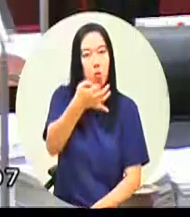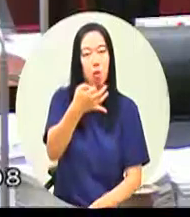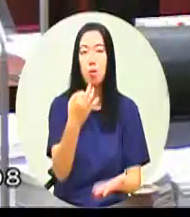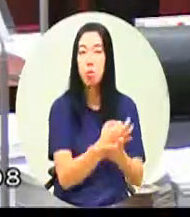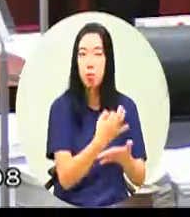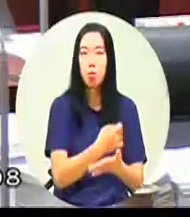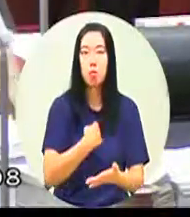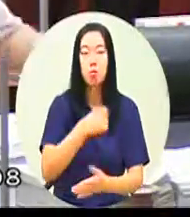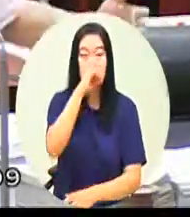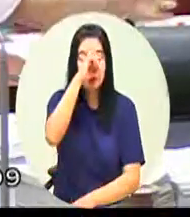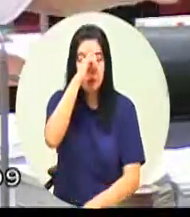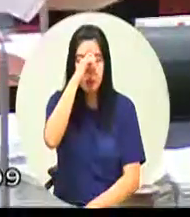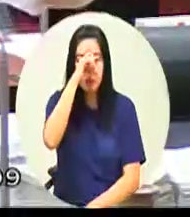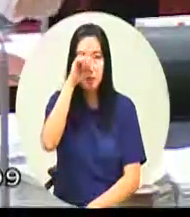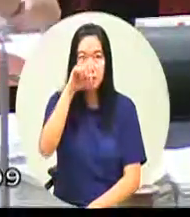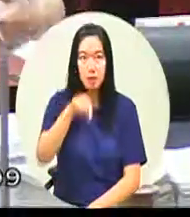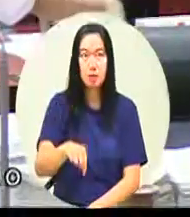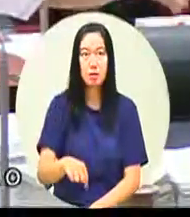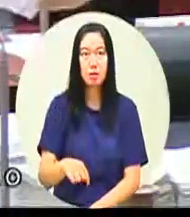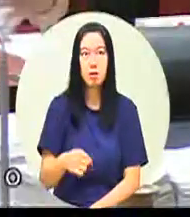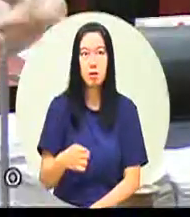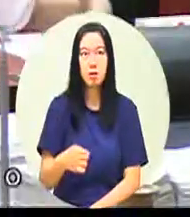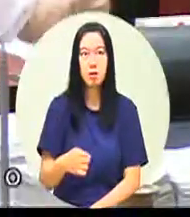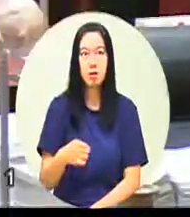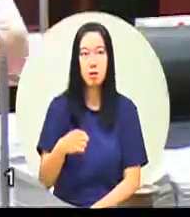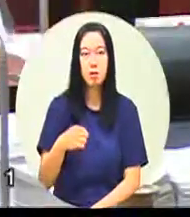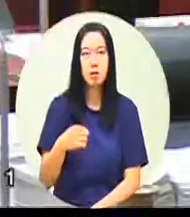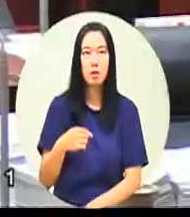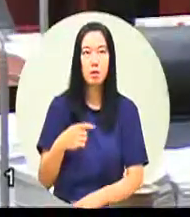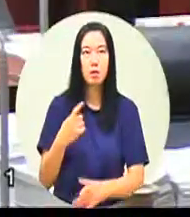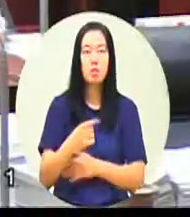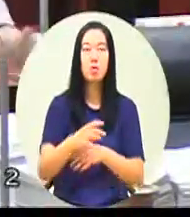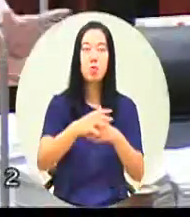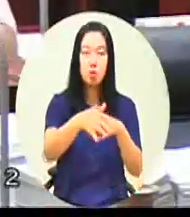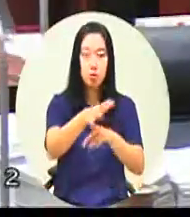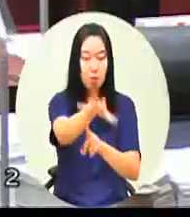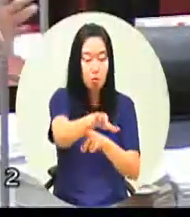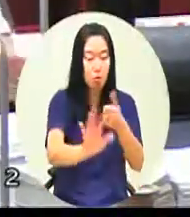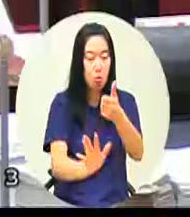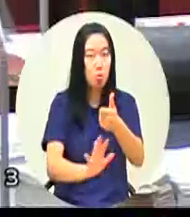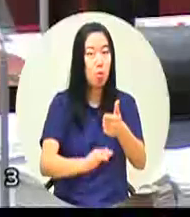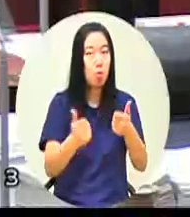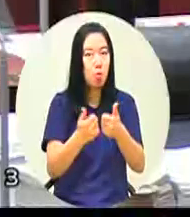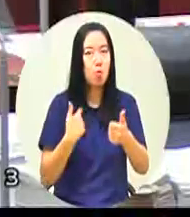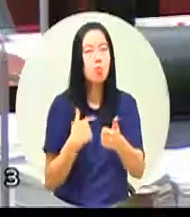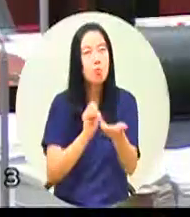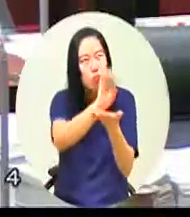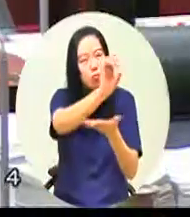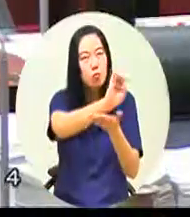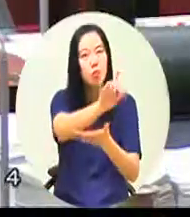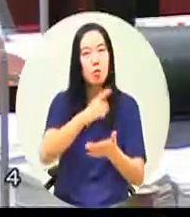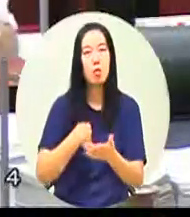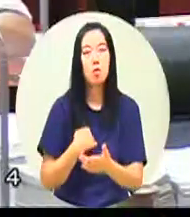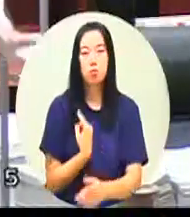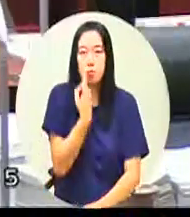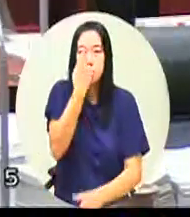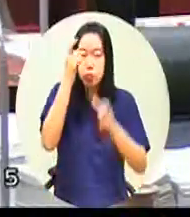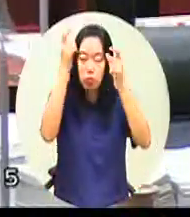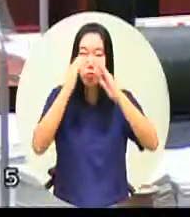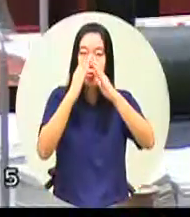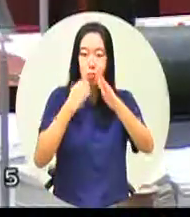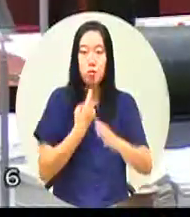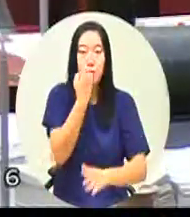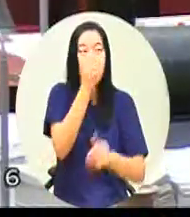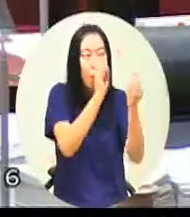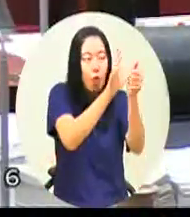是希望讲，这个是要在整个反映给整个农委会，哦，这个是不是干那咱独独高雄市会当迄个另外